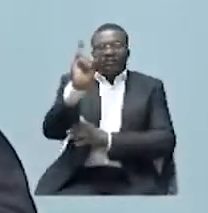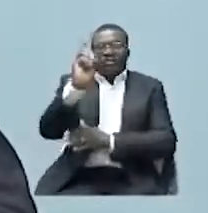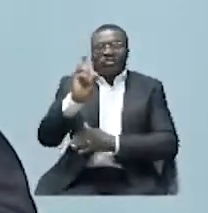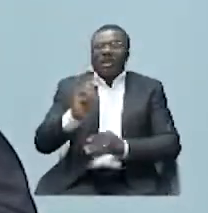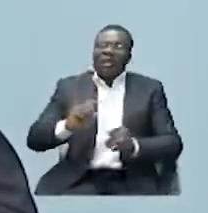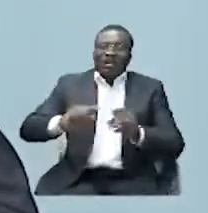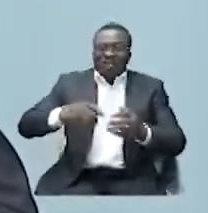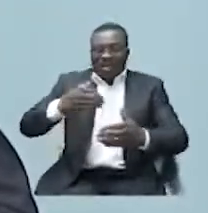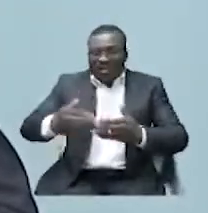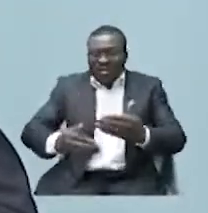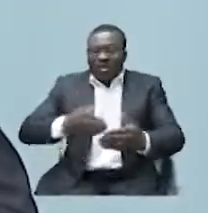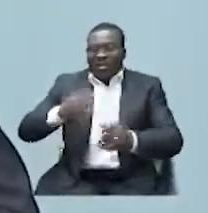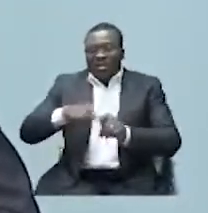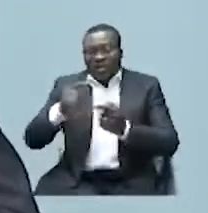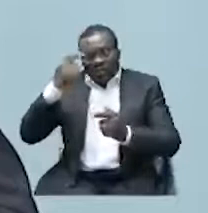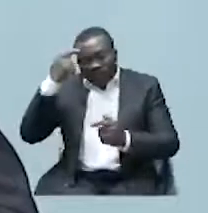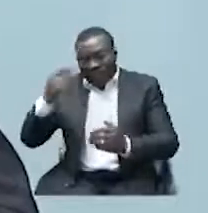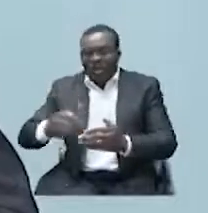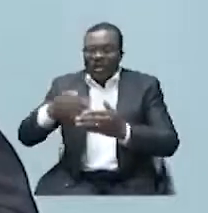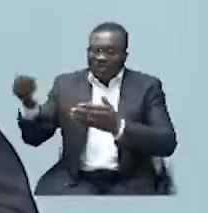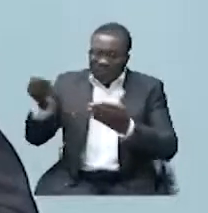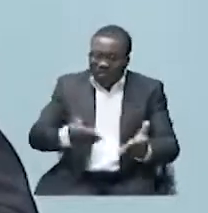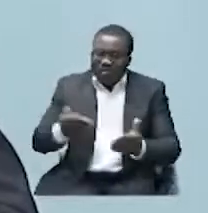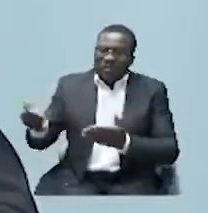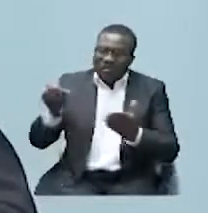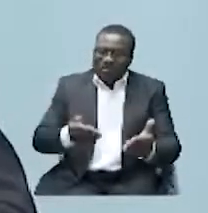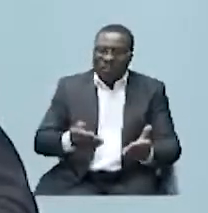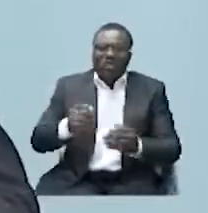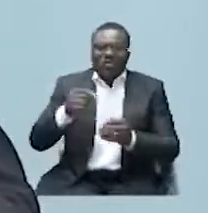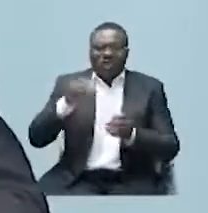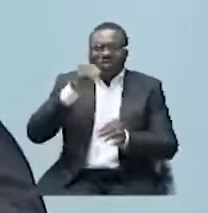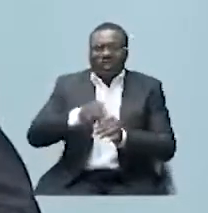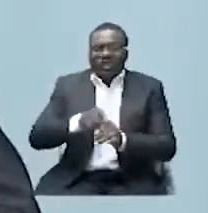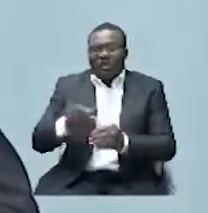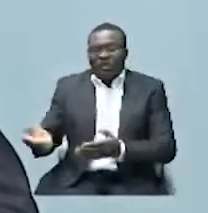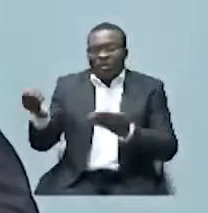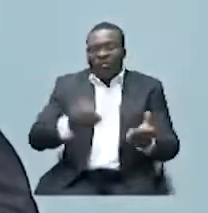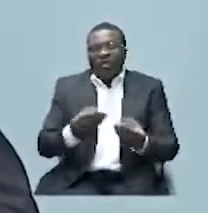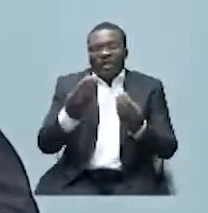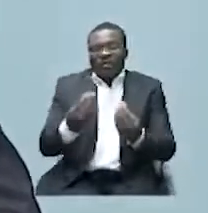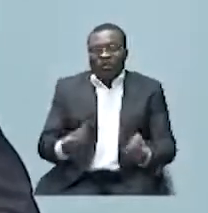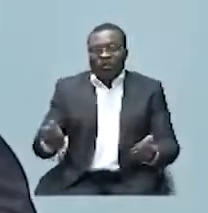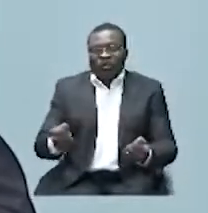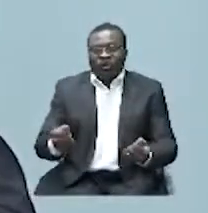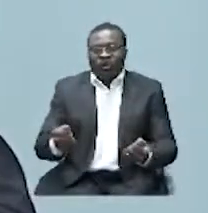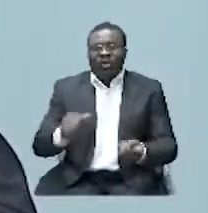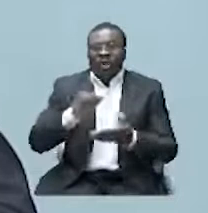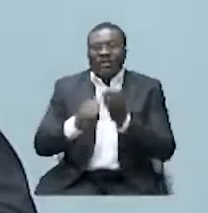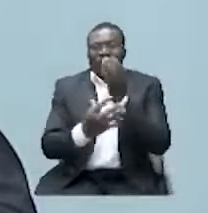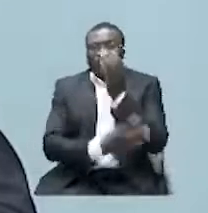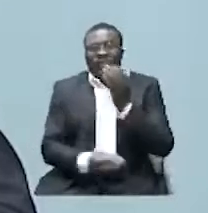régimes successifs ont contribué à leur manière à apporter une solution à ce problème de